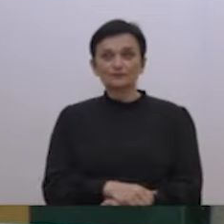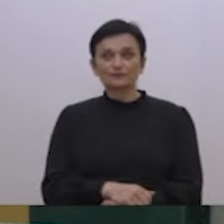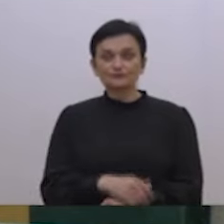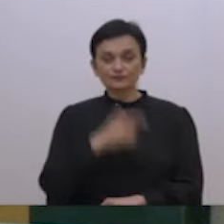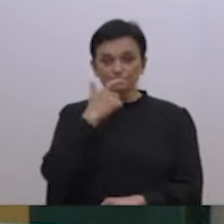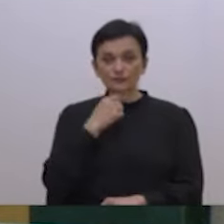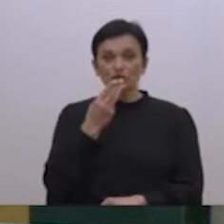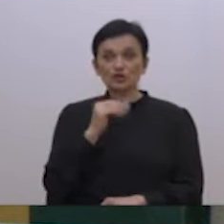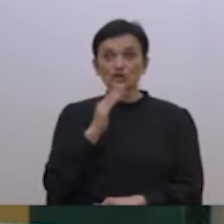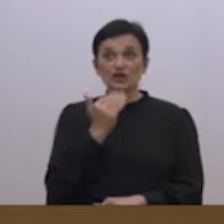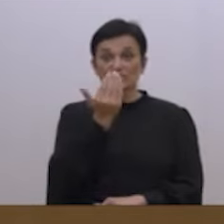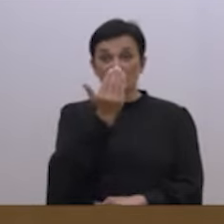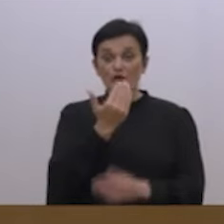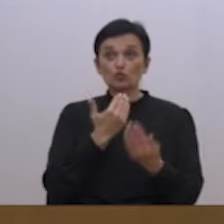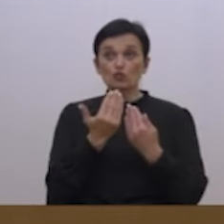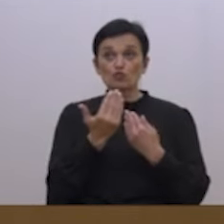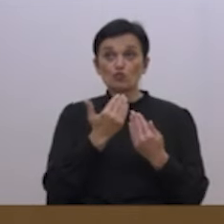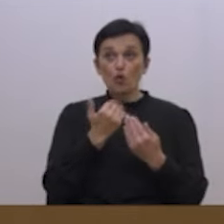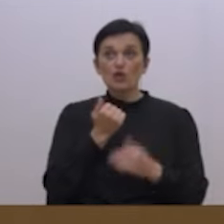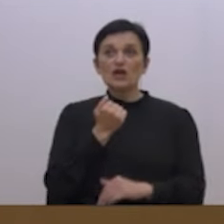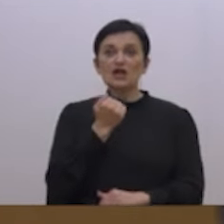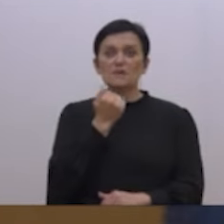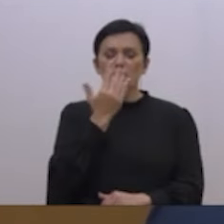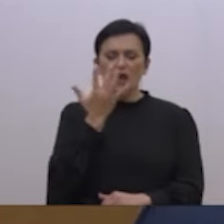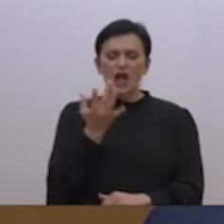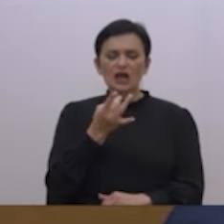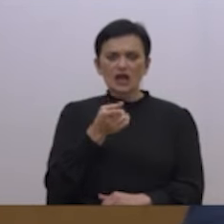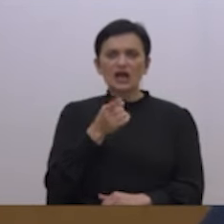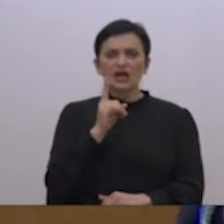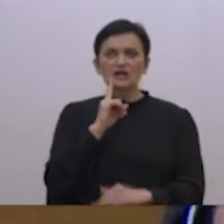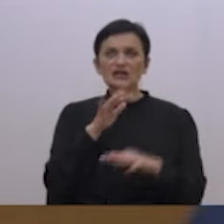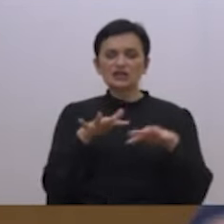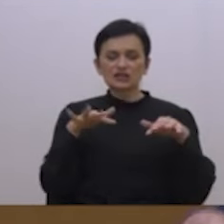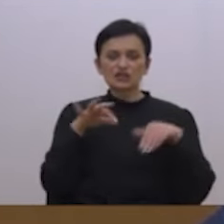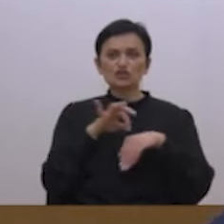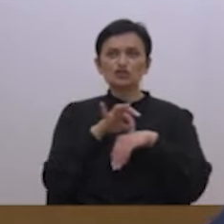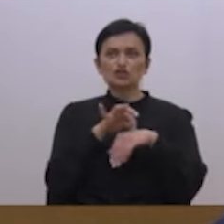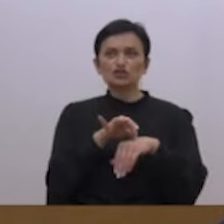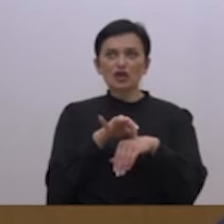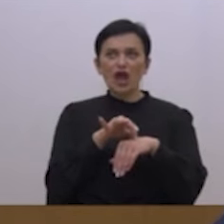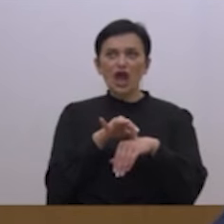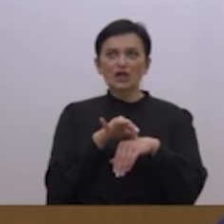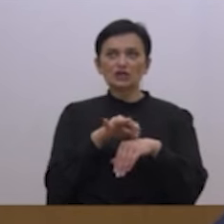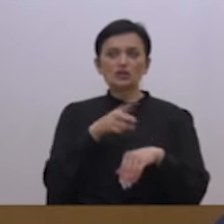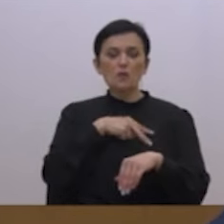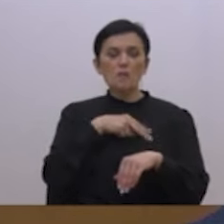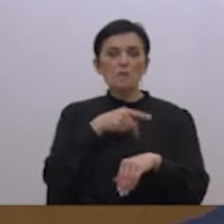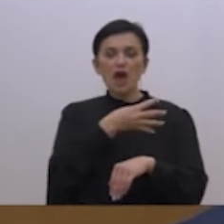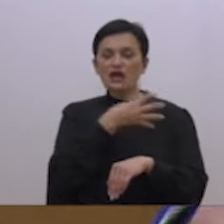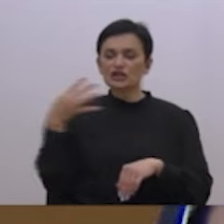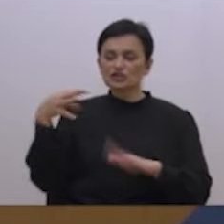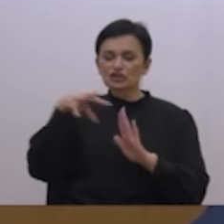ბატონ შალო, თქვენ მოგმართავთ. მე რამდენი სესიის ჩატარება გიწევთ რობოკოპებით სავსე პარლამენტის